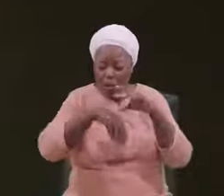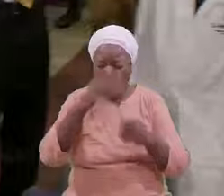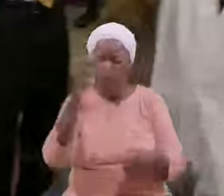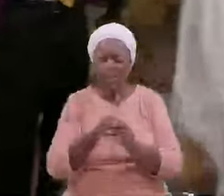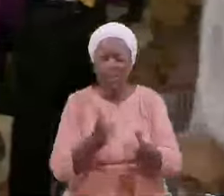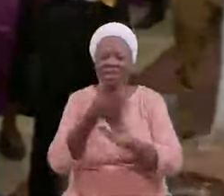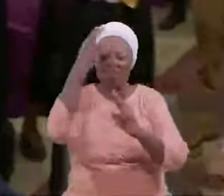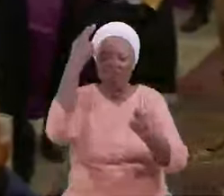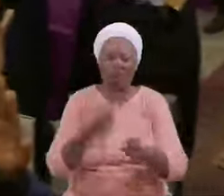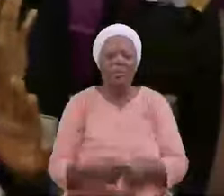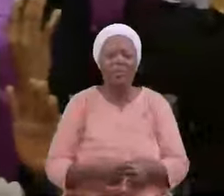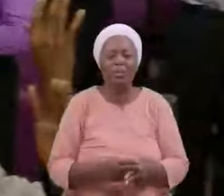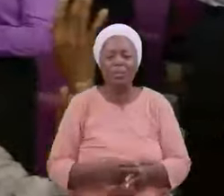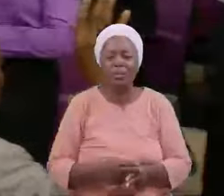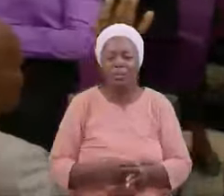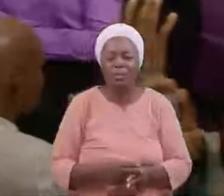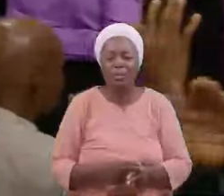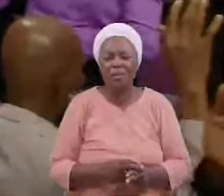Jésus-Christ.